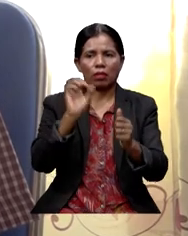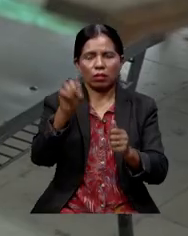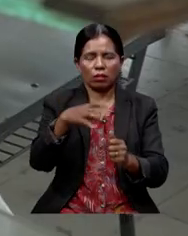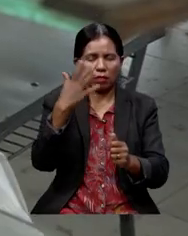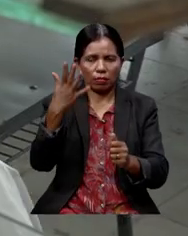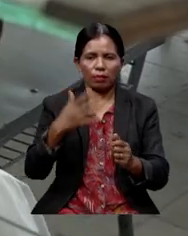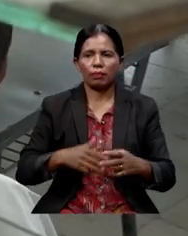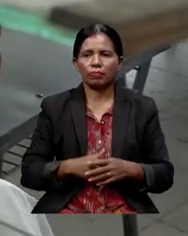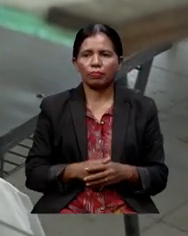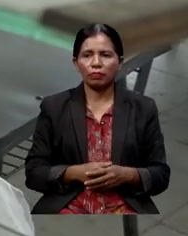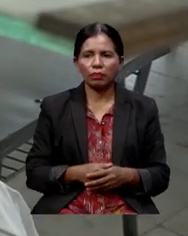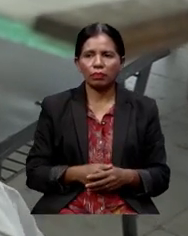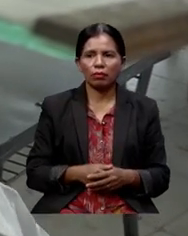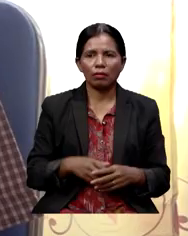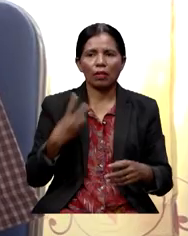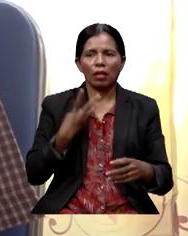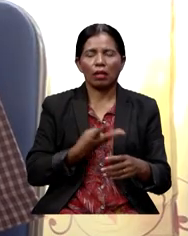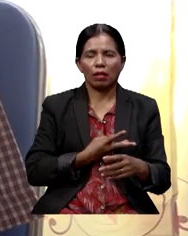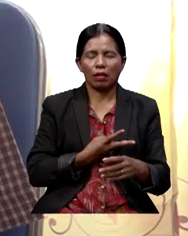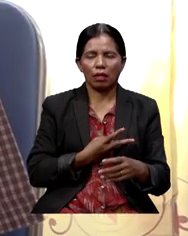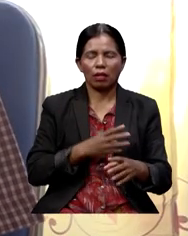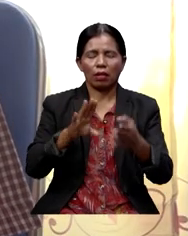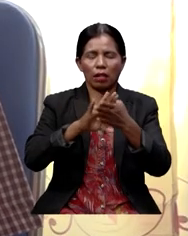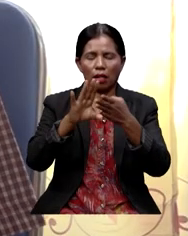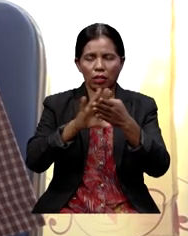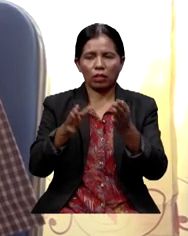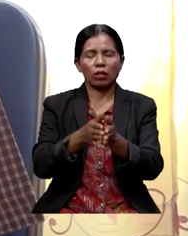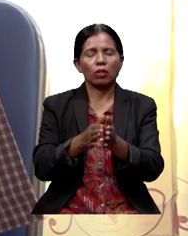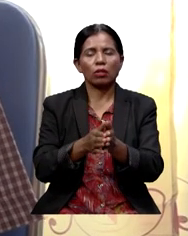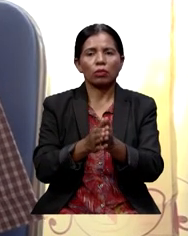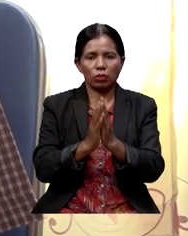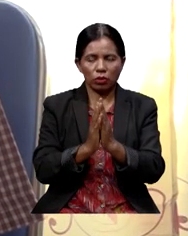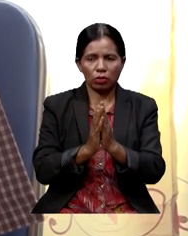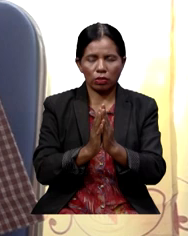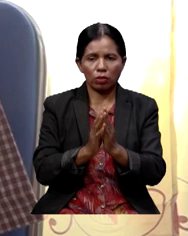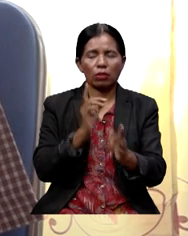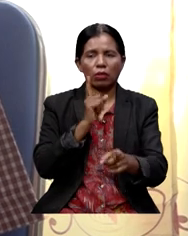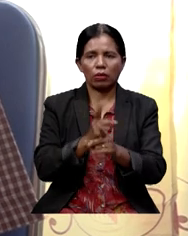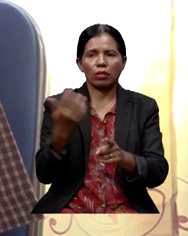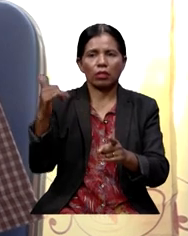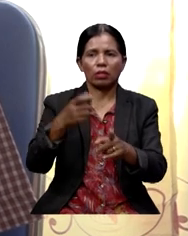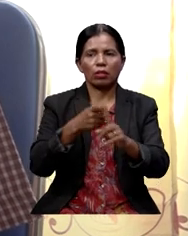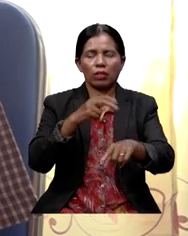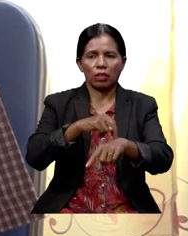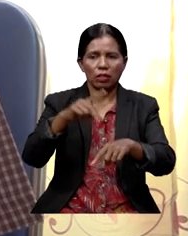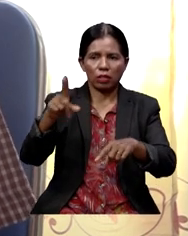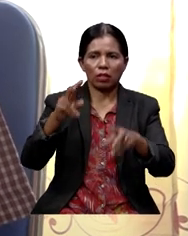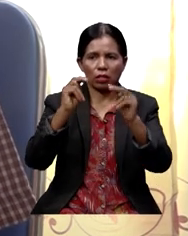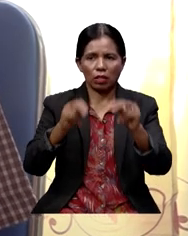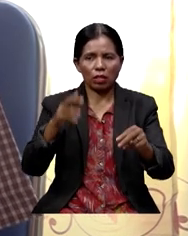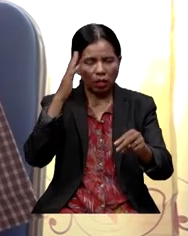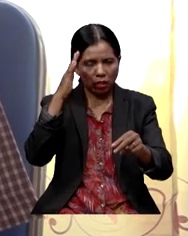lima. Ame hansa halo karta piri ru tuira los ne sira husi nasional ne tis hatiani